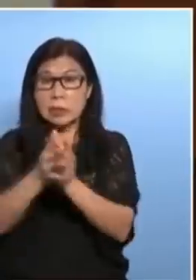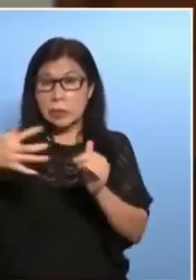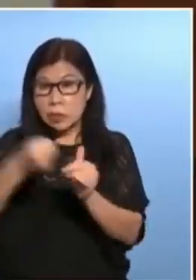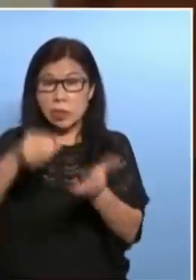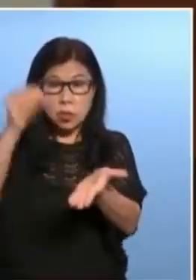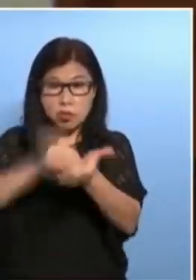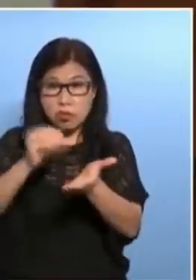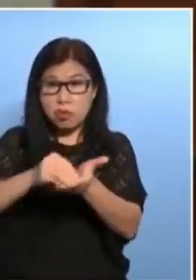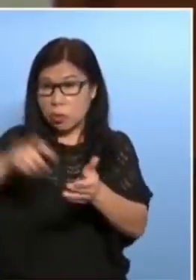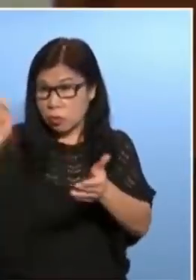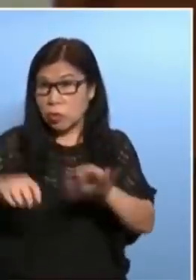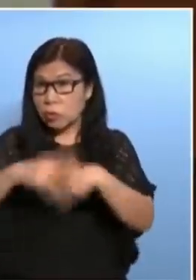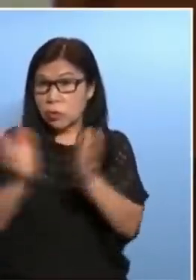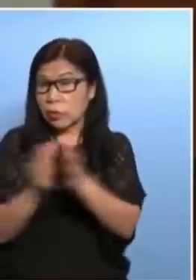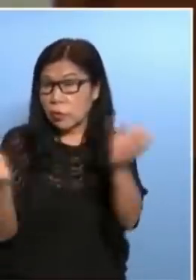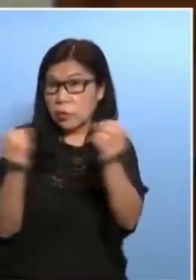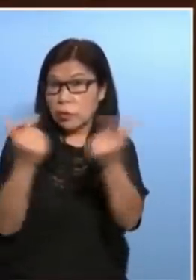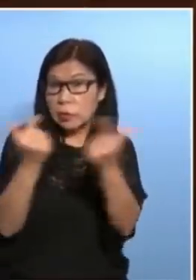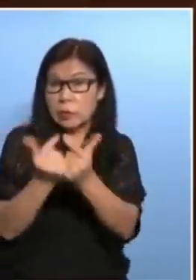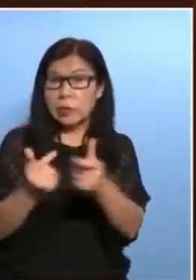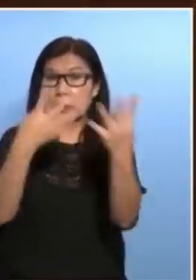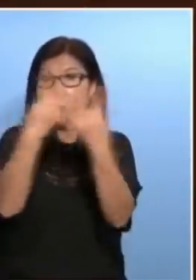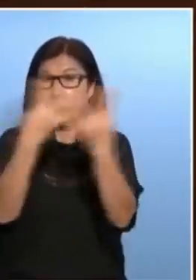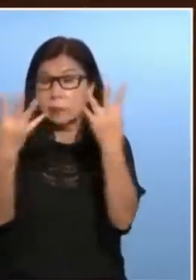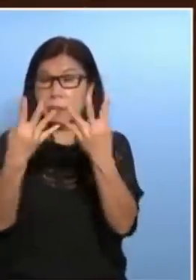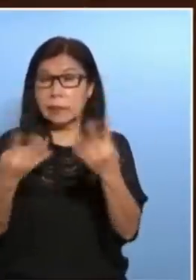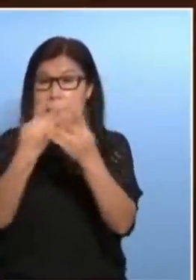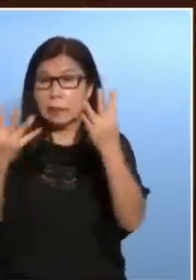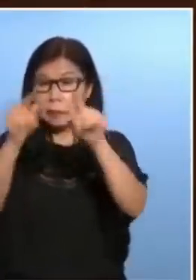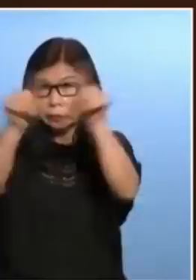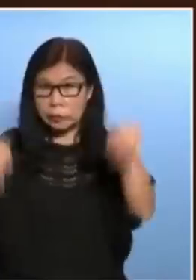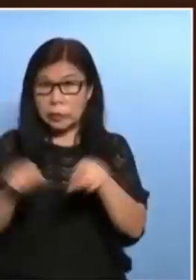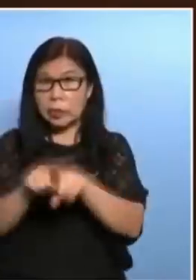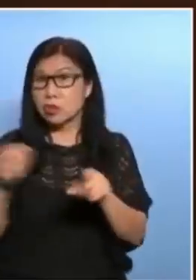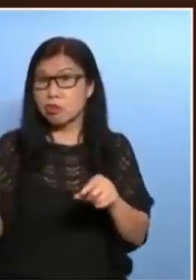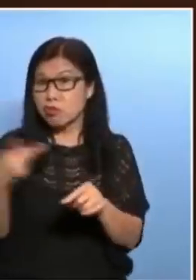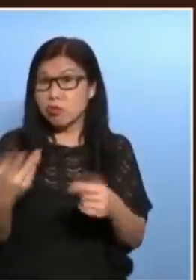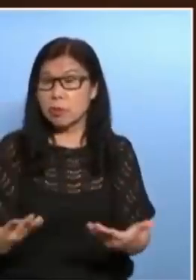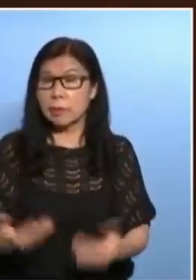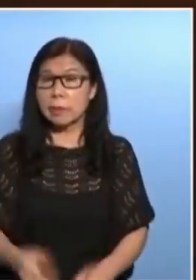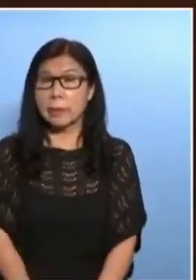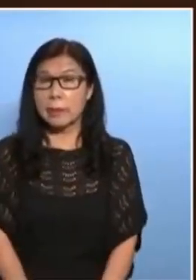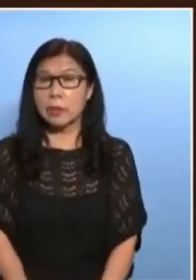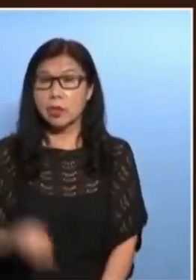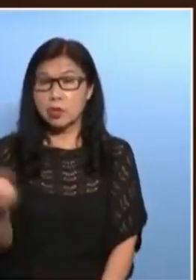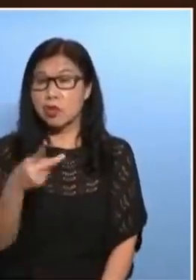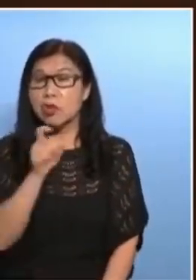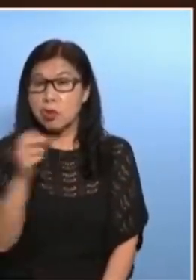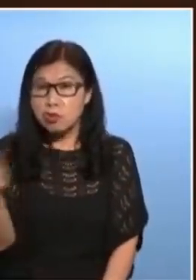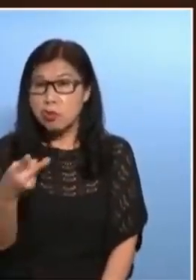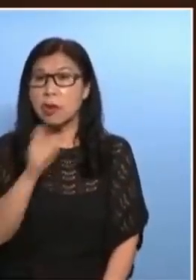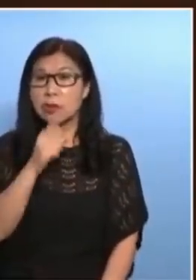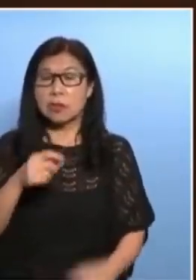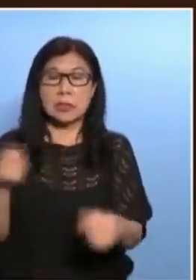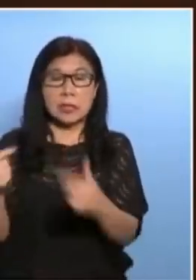嘅裁決係不容辯論嘅。 第44条，請你唔需要去再